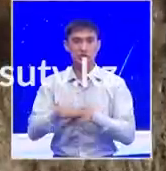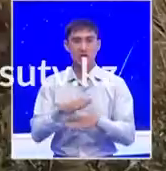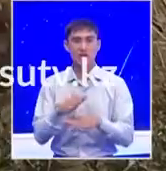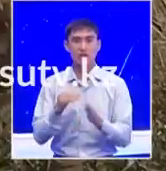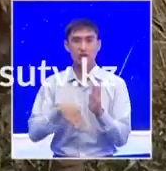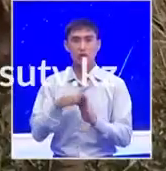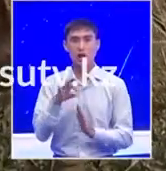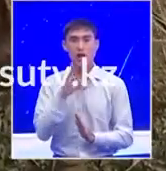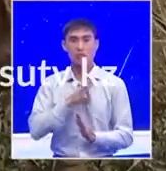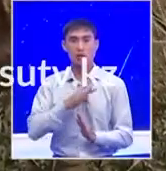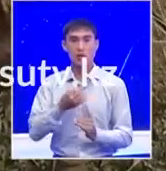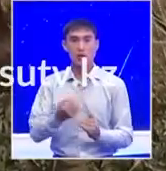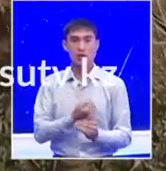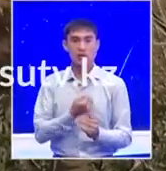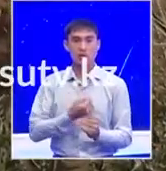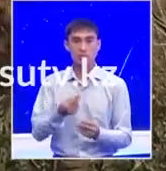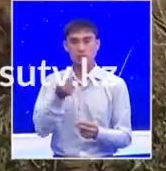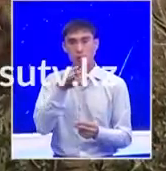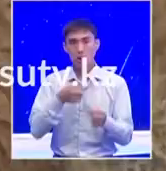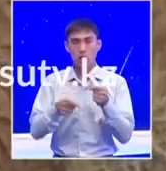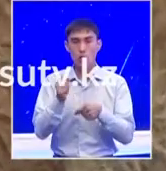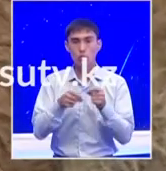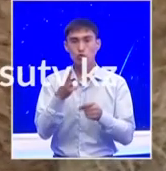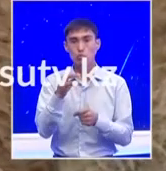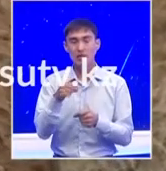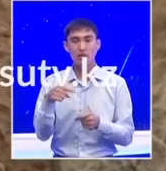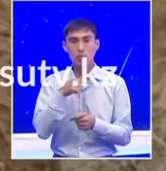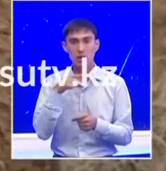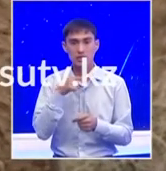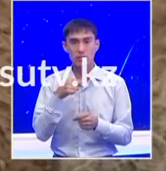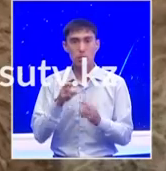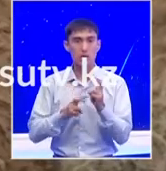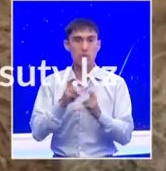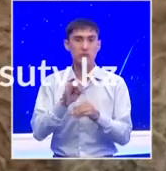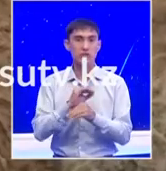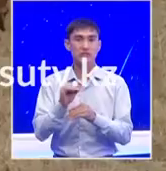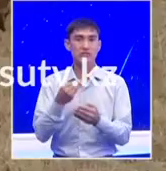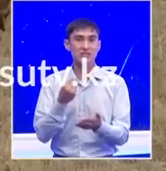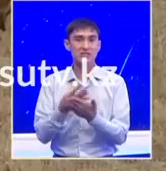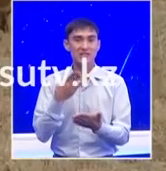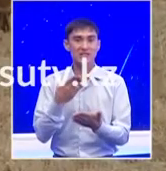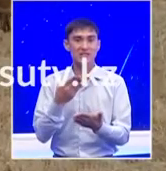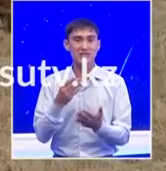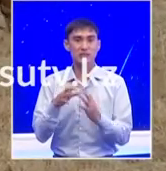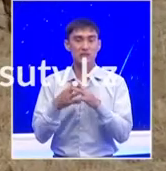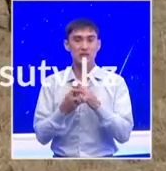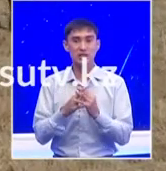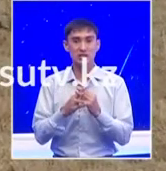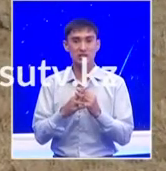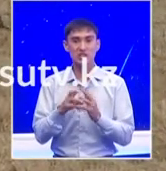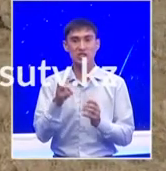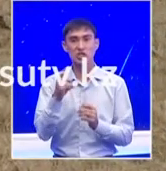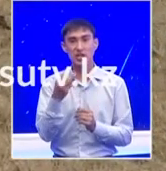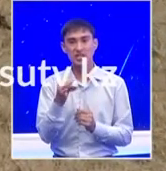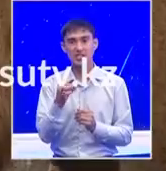и целебными продуктами питания – молоком, шубатом и мясом. А промышленность – ценным сельскохозяйственным сырьем, шерстью